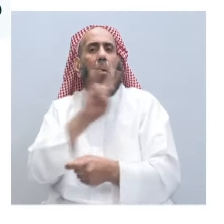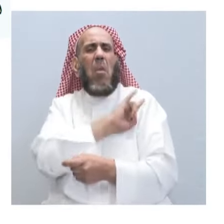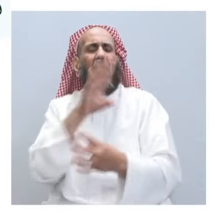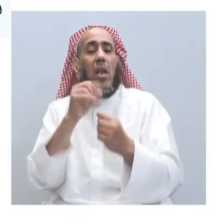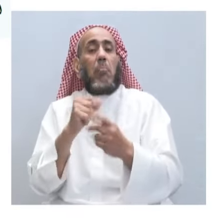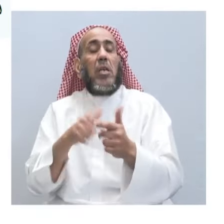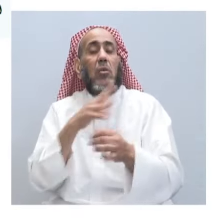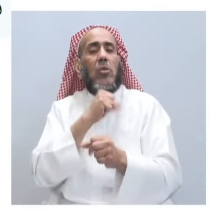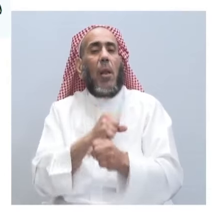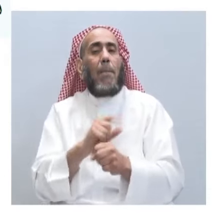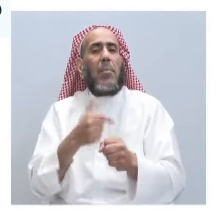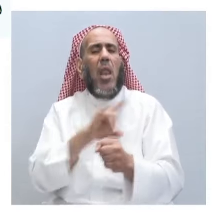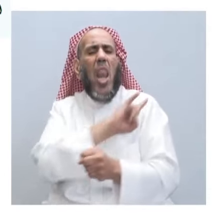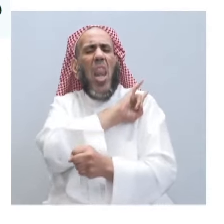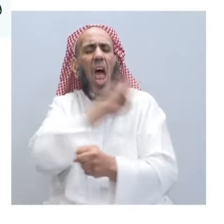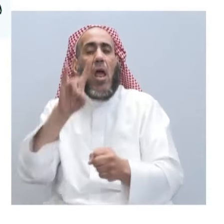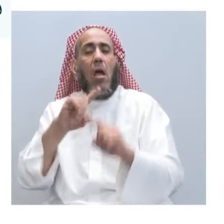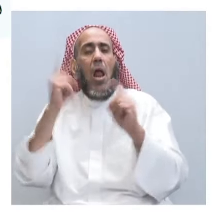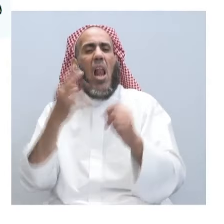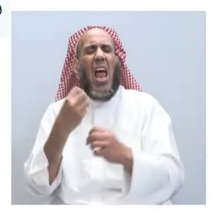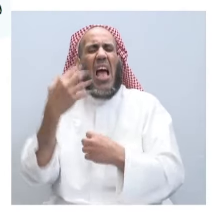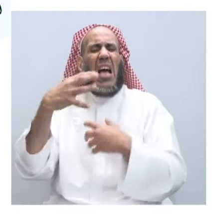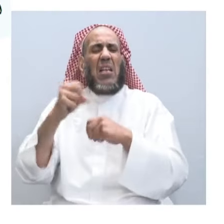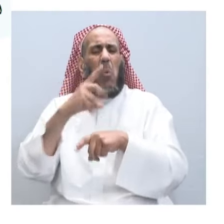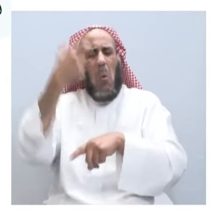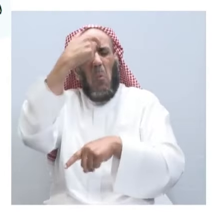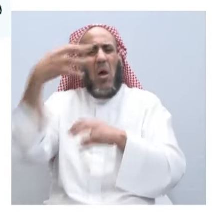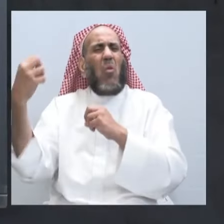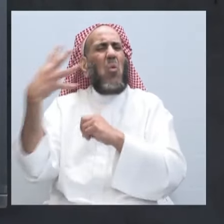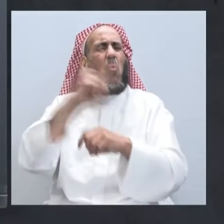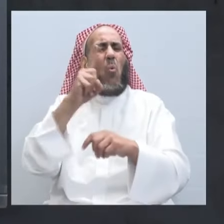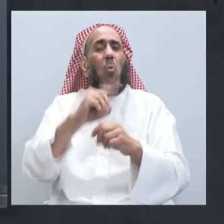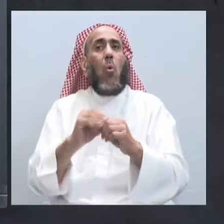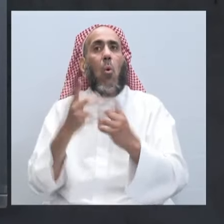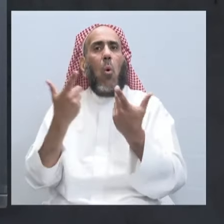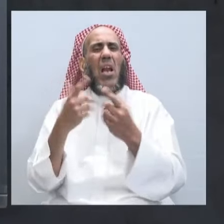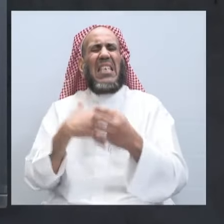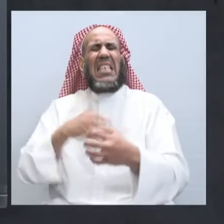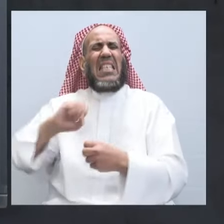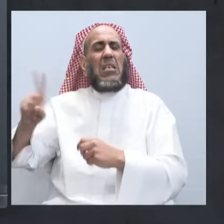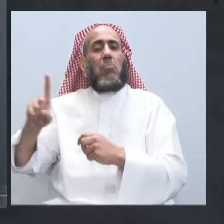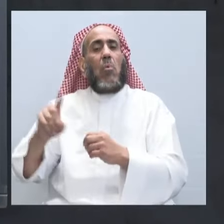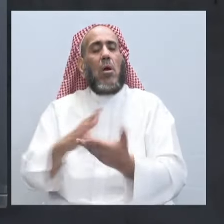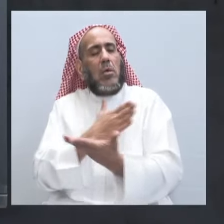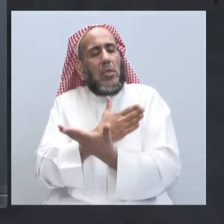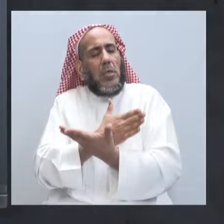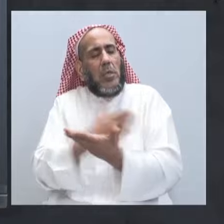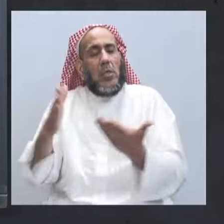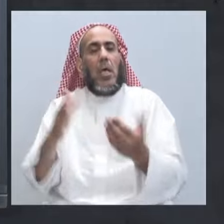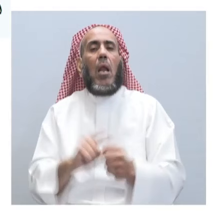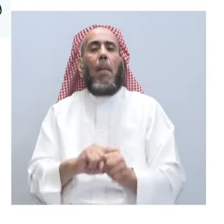بدايه عام نهي عام لا عدو ولا طيره ابدا انتهى